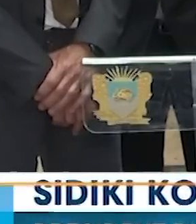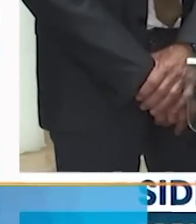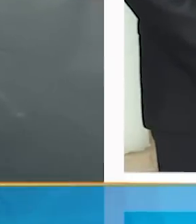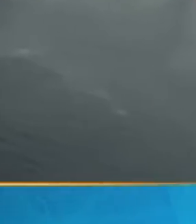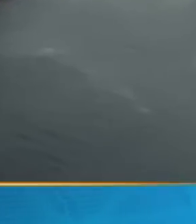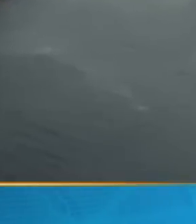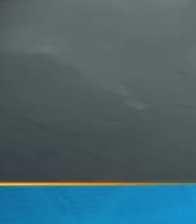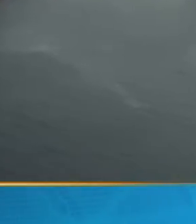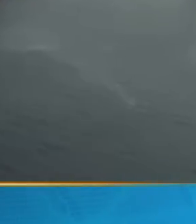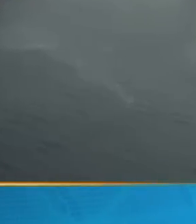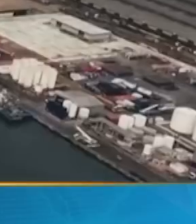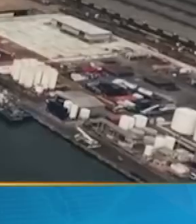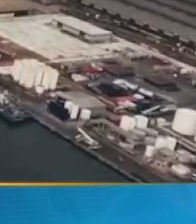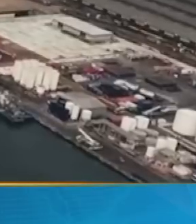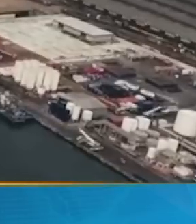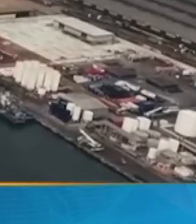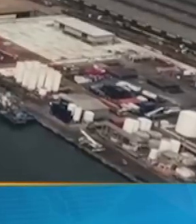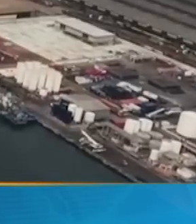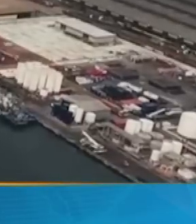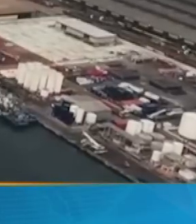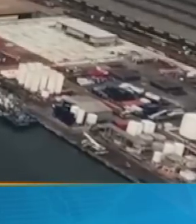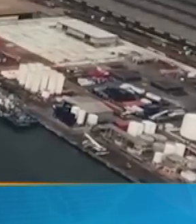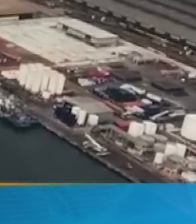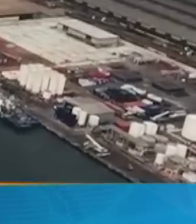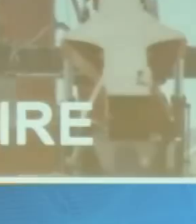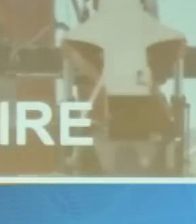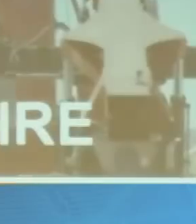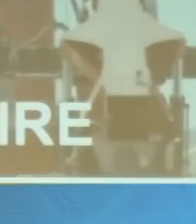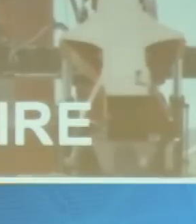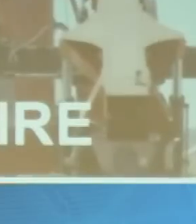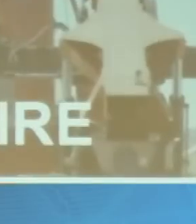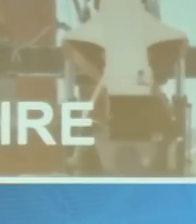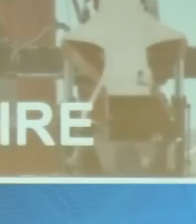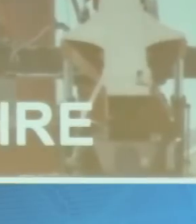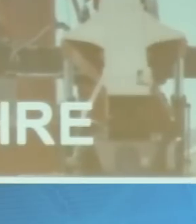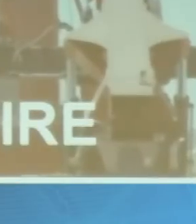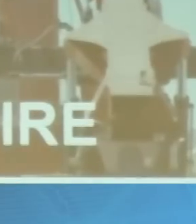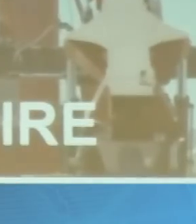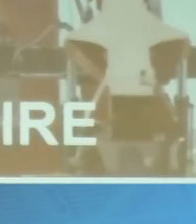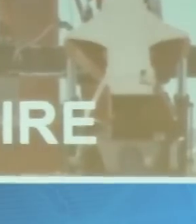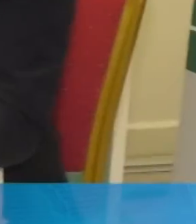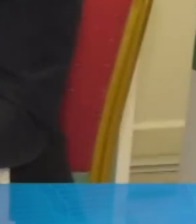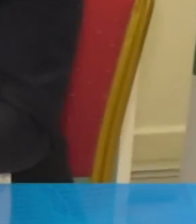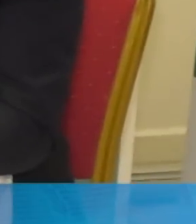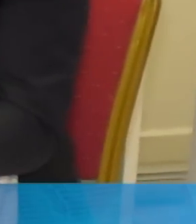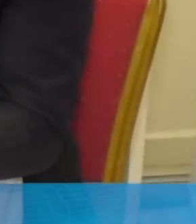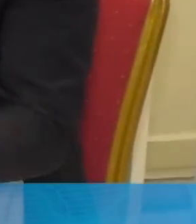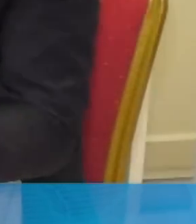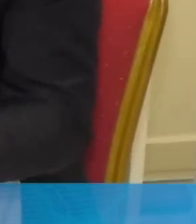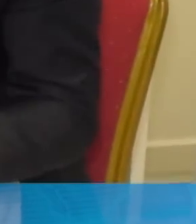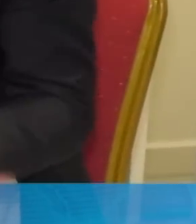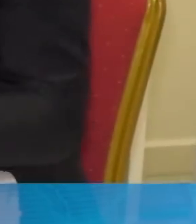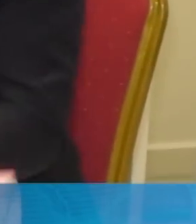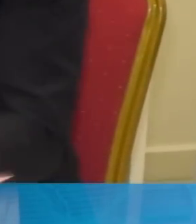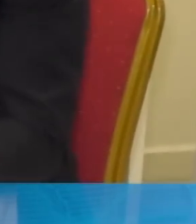L'État va au secours des petites et moyennes entreprises à travers le financement par transfèrement du crédit assurance, fruit d'un partenariat entre le ministère du Commerce